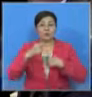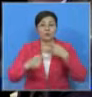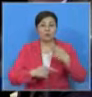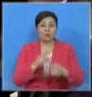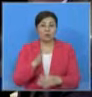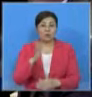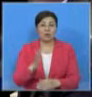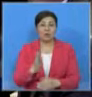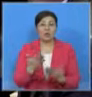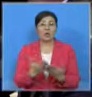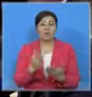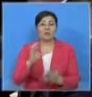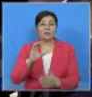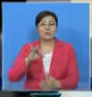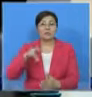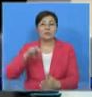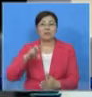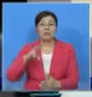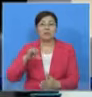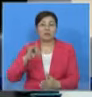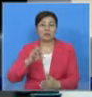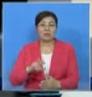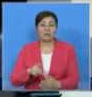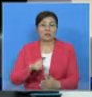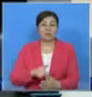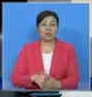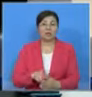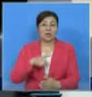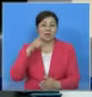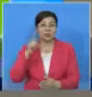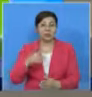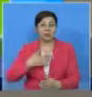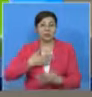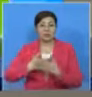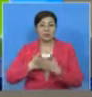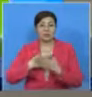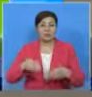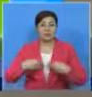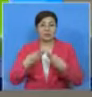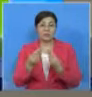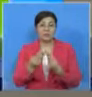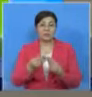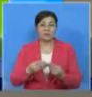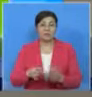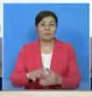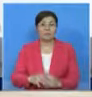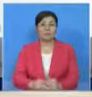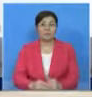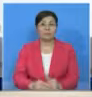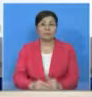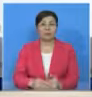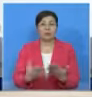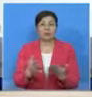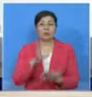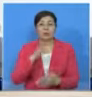биыл тағайындалған стипендия әдеттегідей белсенді жақсы оқитын жастарға бөлінді. Арасында әлеуметтік осал топтағы студенттер бар. Қазіргі